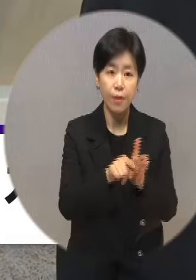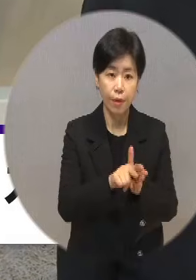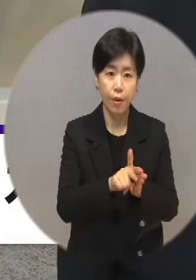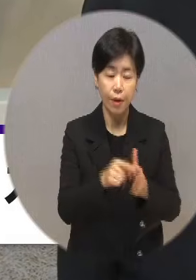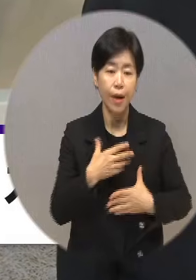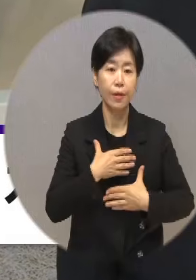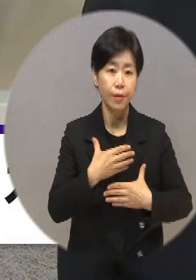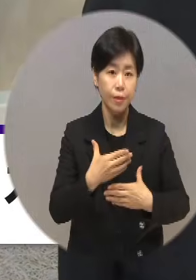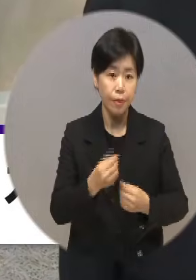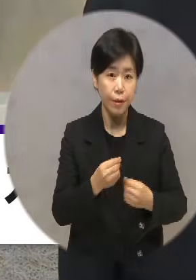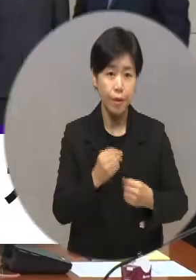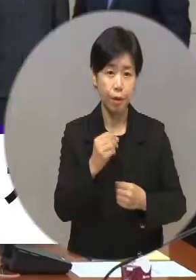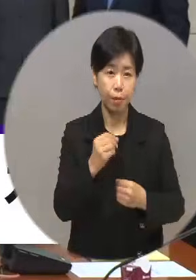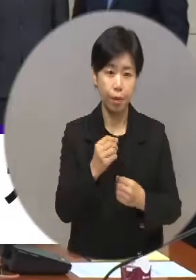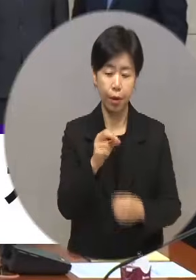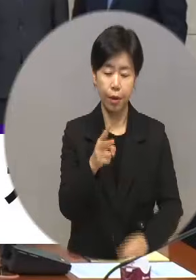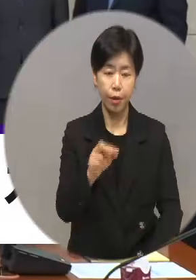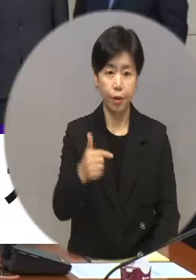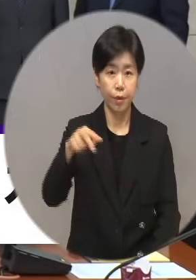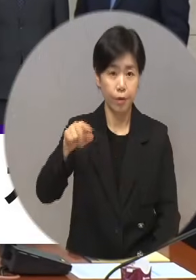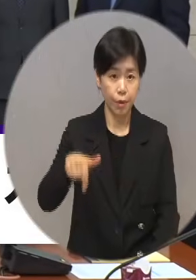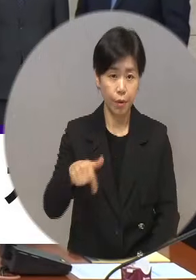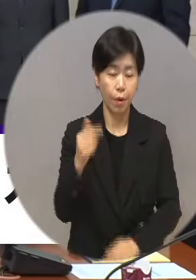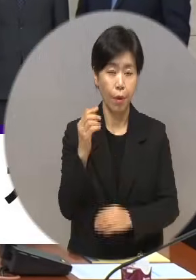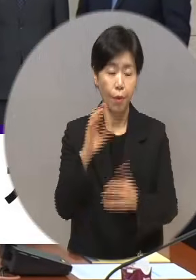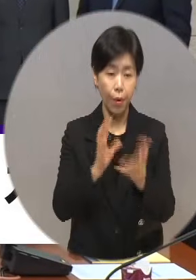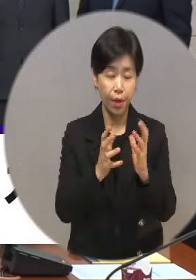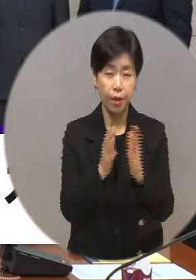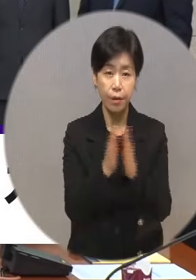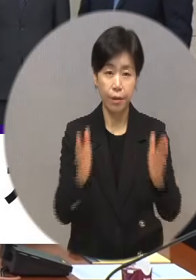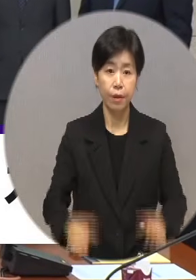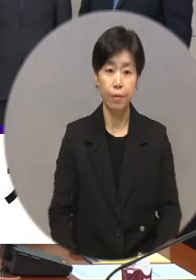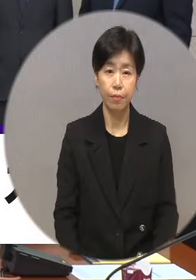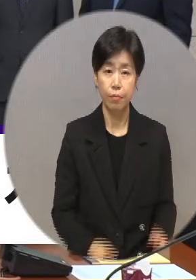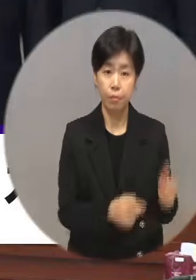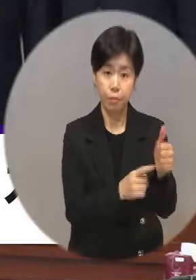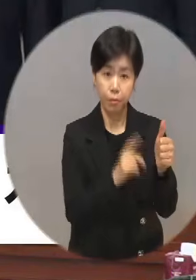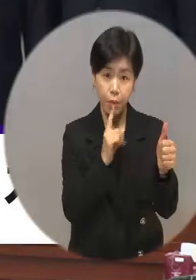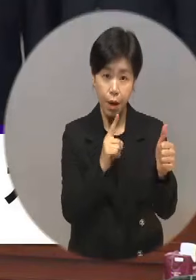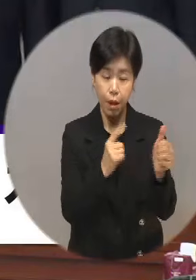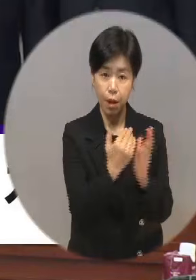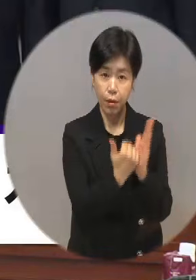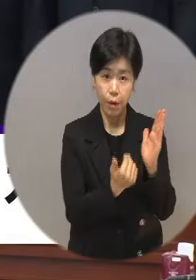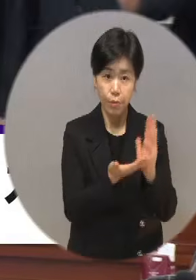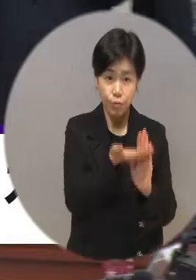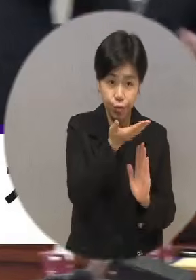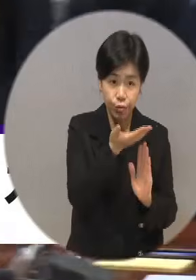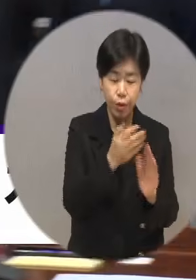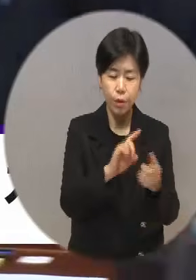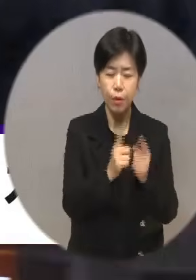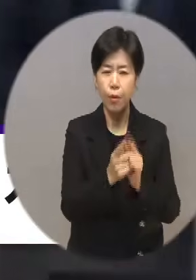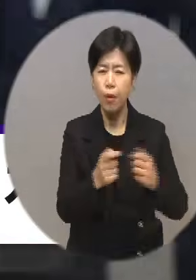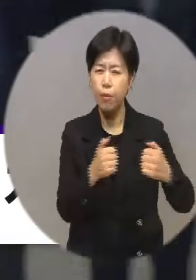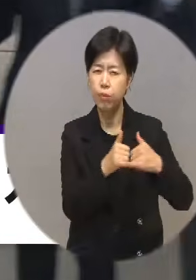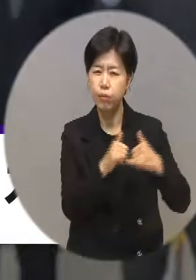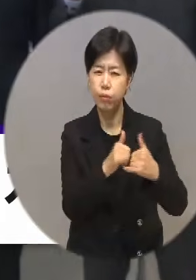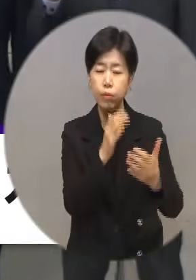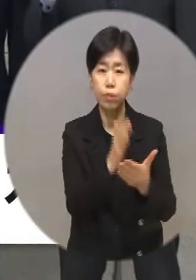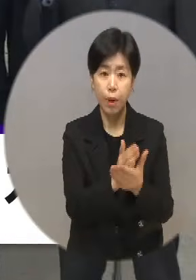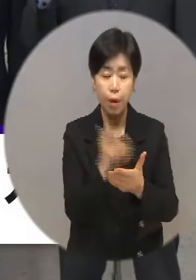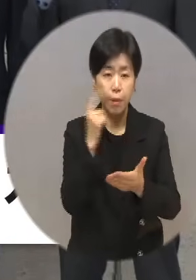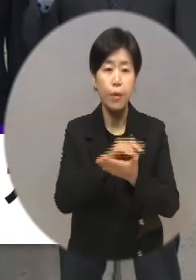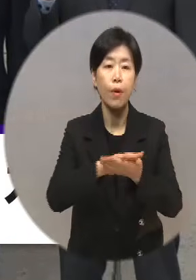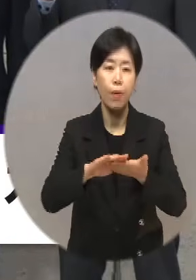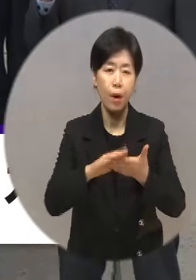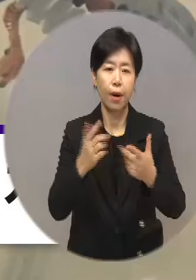평화안전 연석회의를 개최했습니다. 정동영 장관은 남과 북이 서로 싸울 필요가 없는 평화공존이